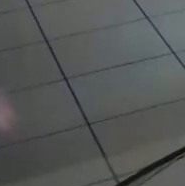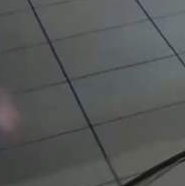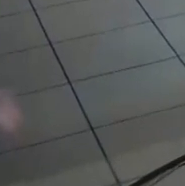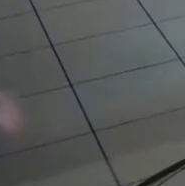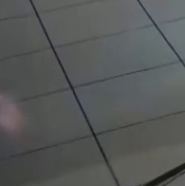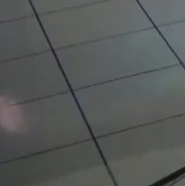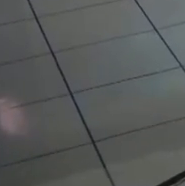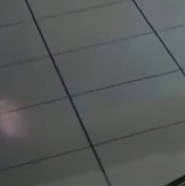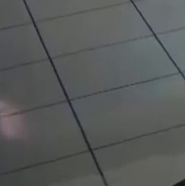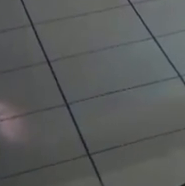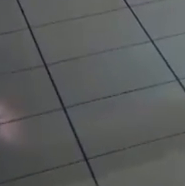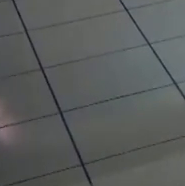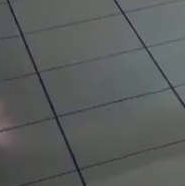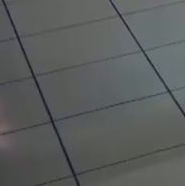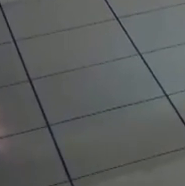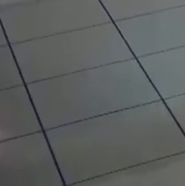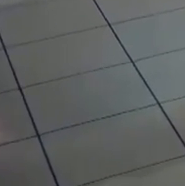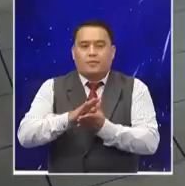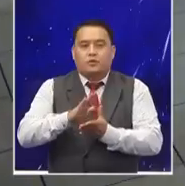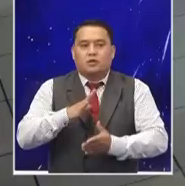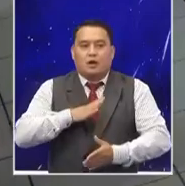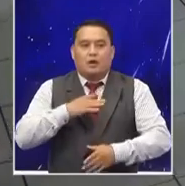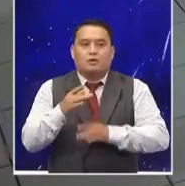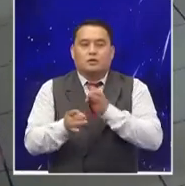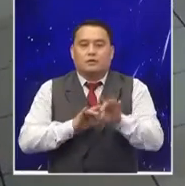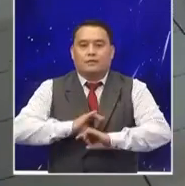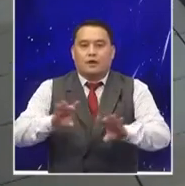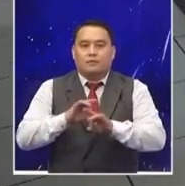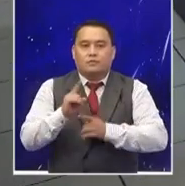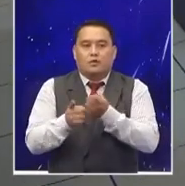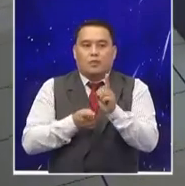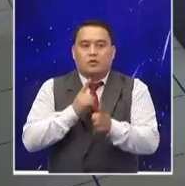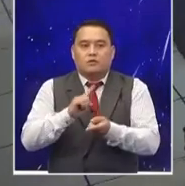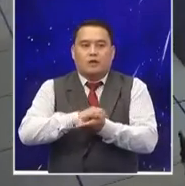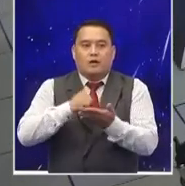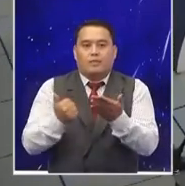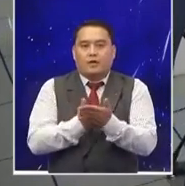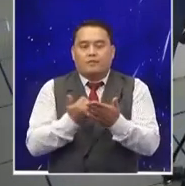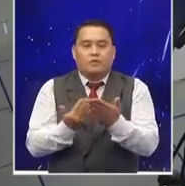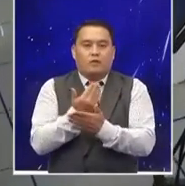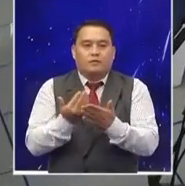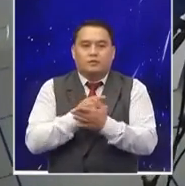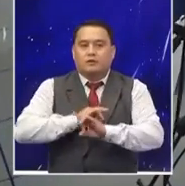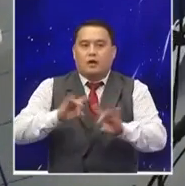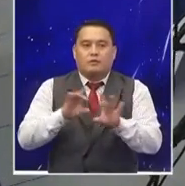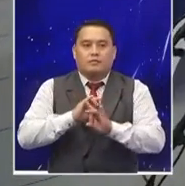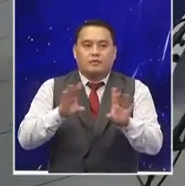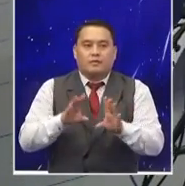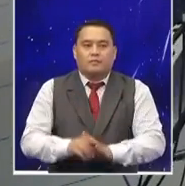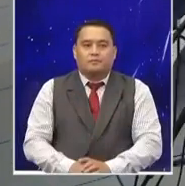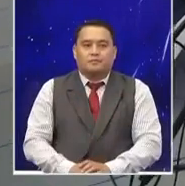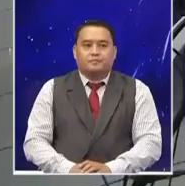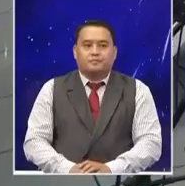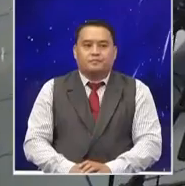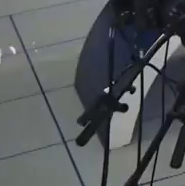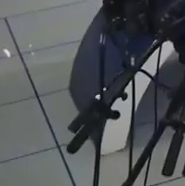здравствуйте в эфире телеканала же все новости в студии айнур мир хан вас ford перевод обеспечивает мара джумабеков начале выпуска коротко самым